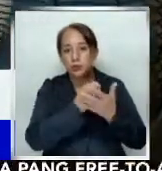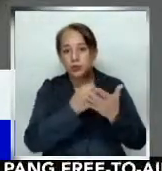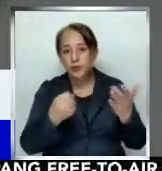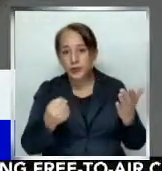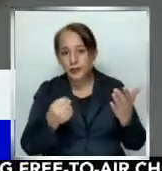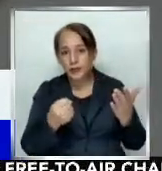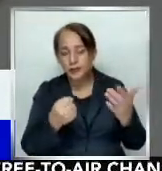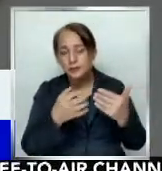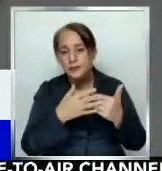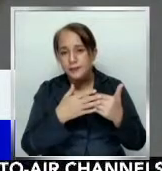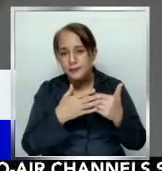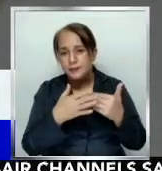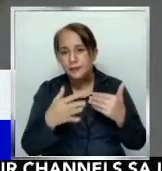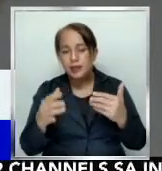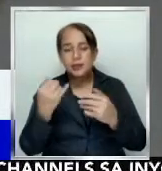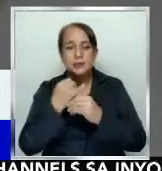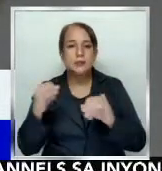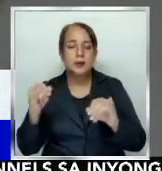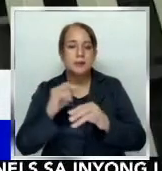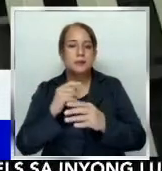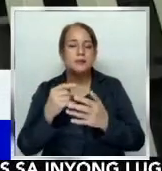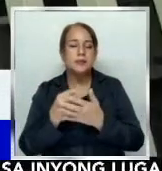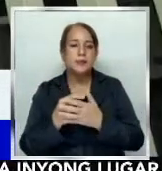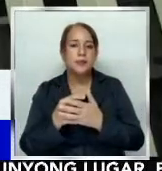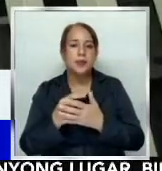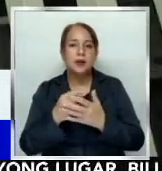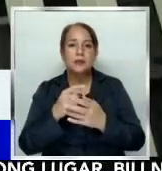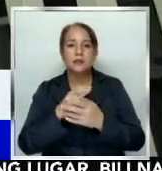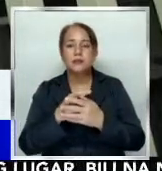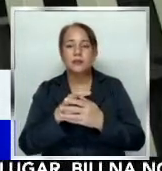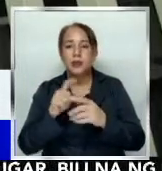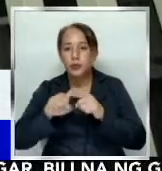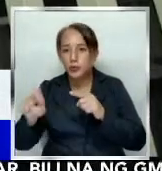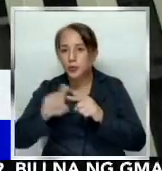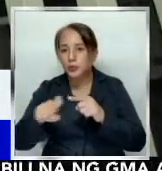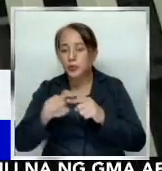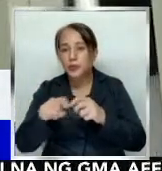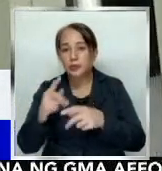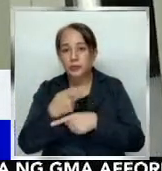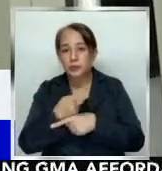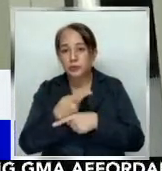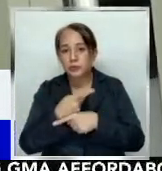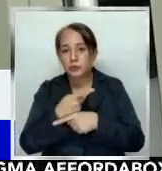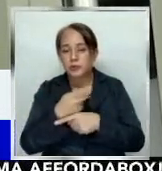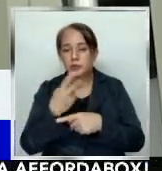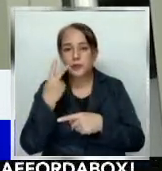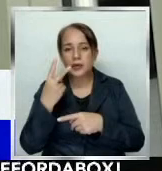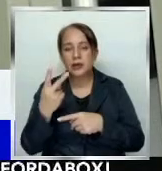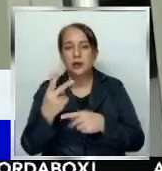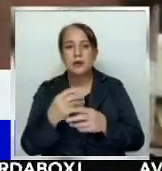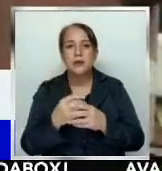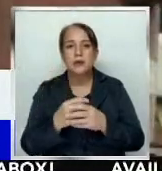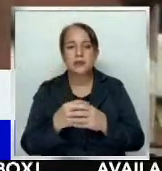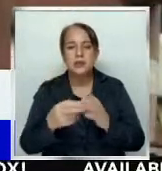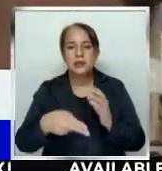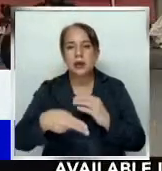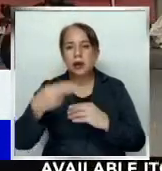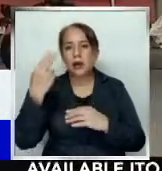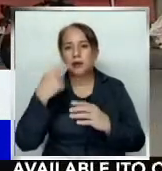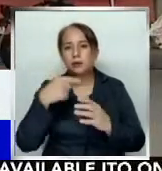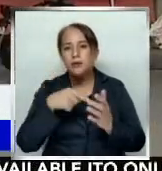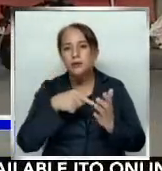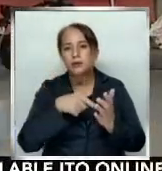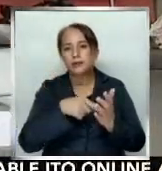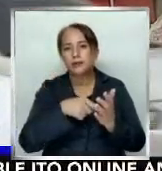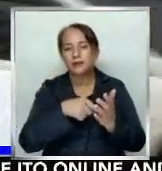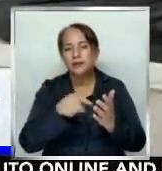and independent power producers, which more than offset yung pong higher charges mula po sa WESM. Good